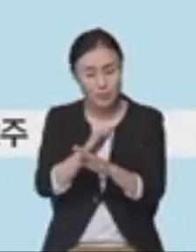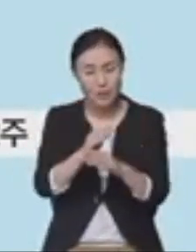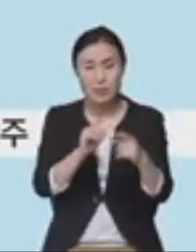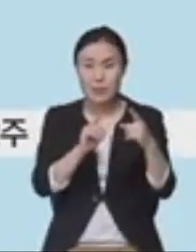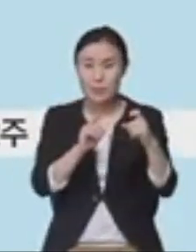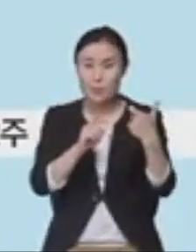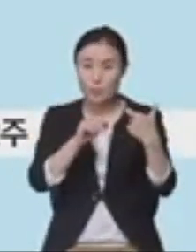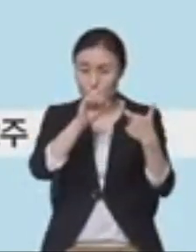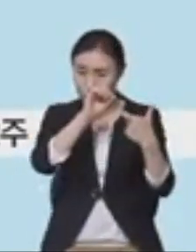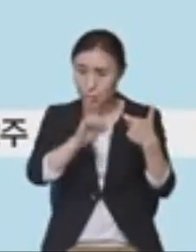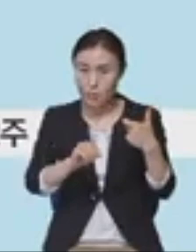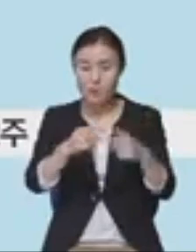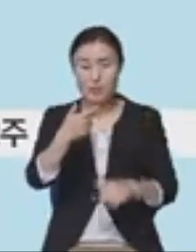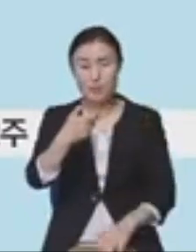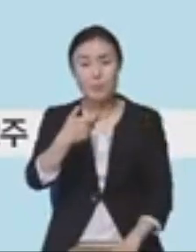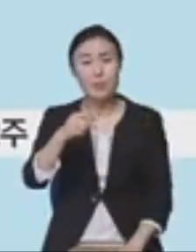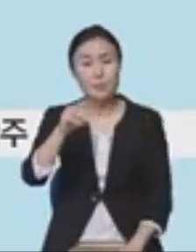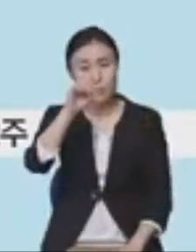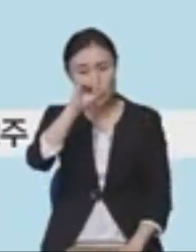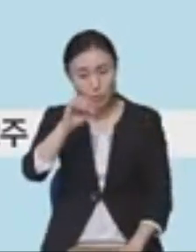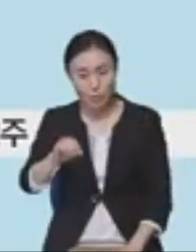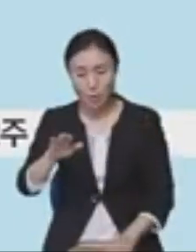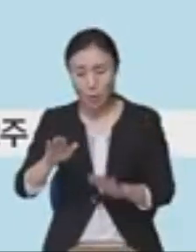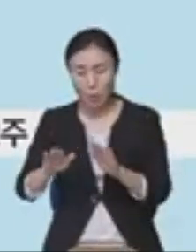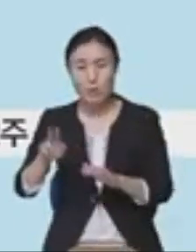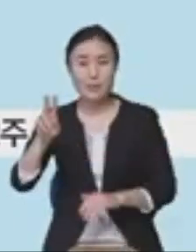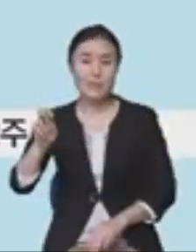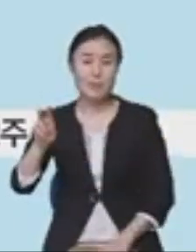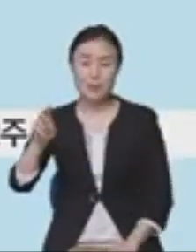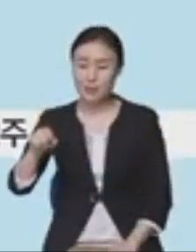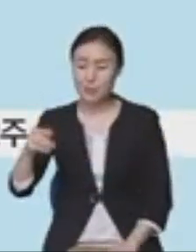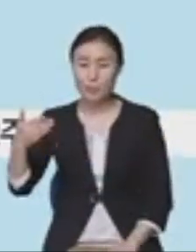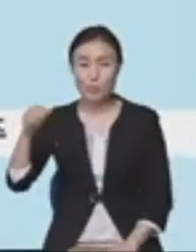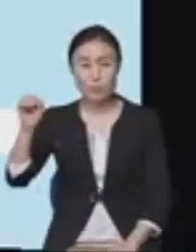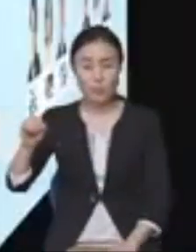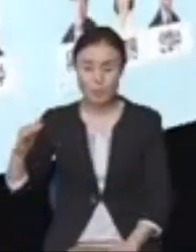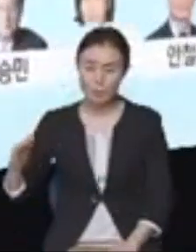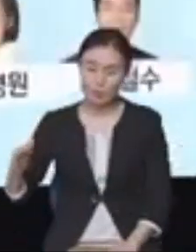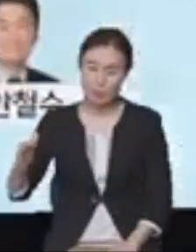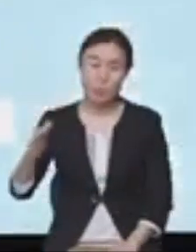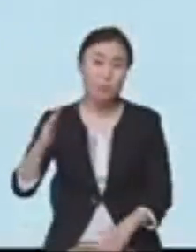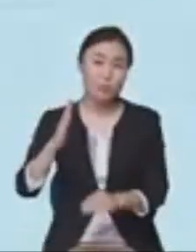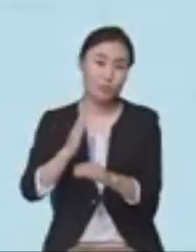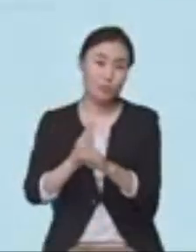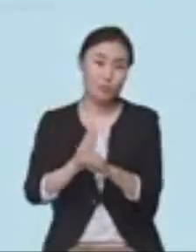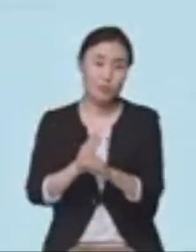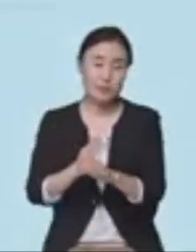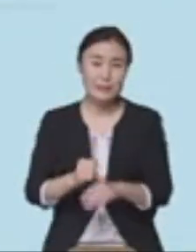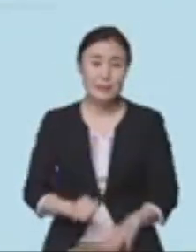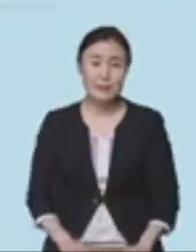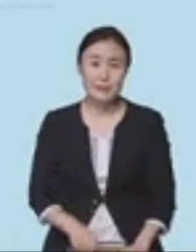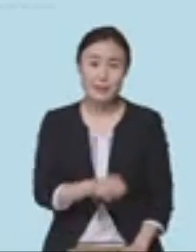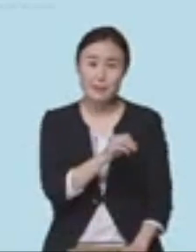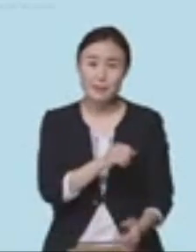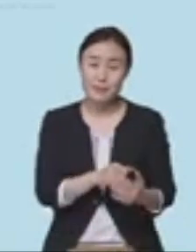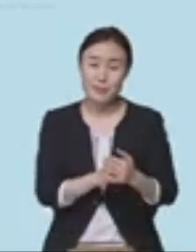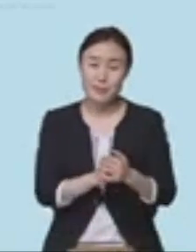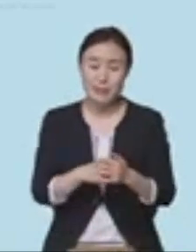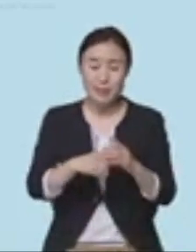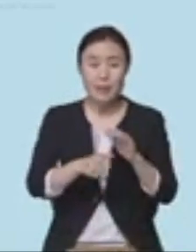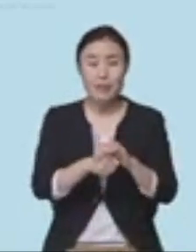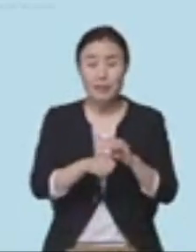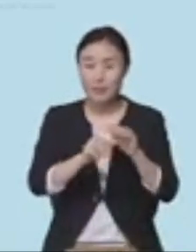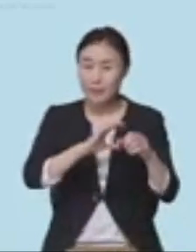지난주 17.3%에 이어 이번주에는 22.9%까지 올랐습니다 특히 여권의 정치적 기반인